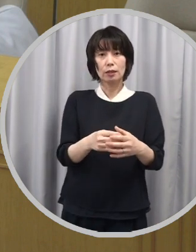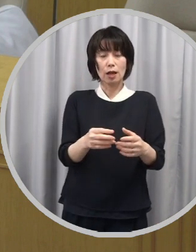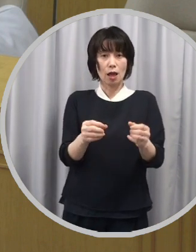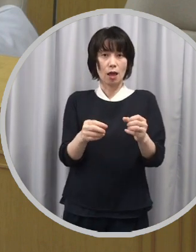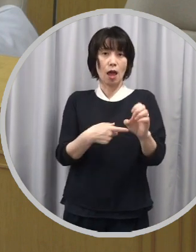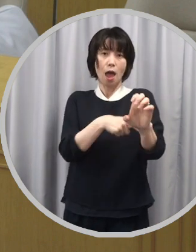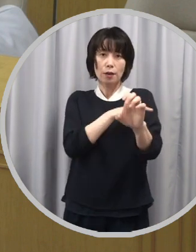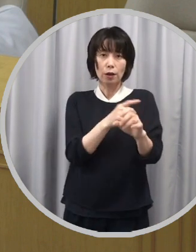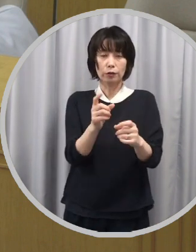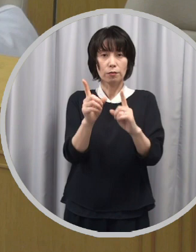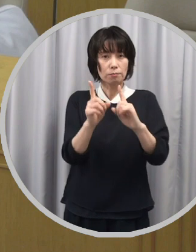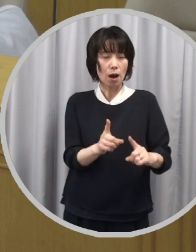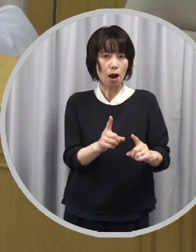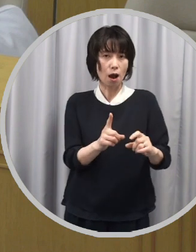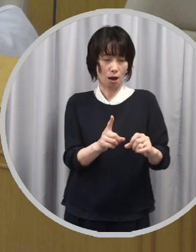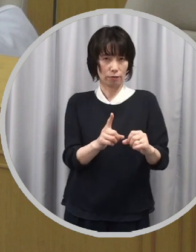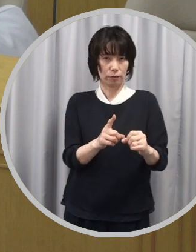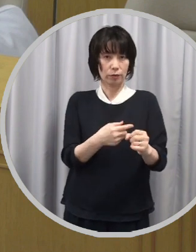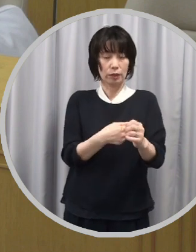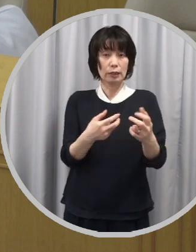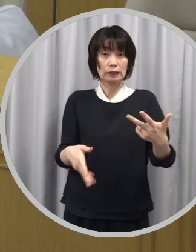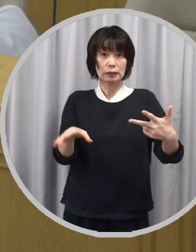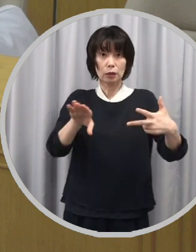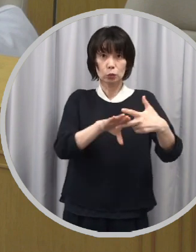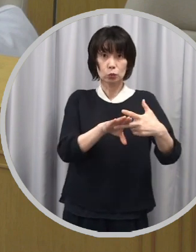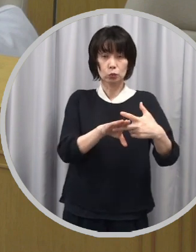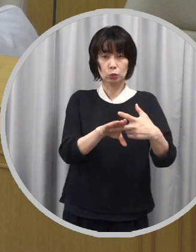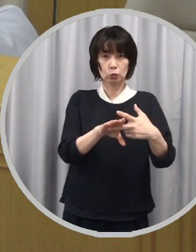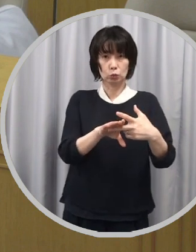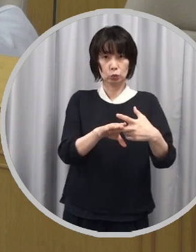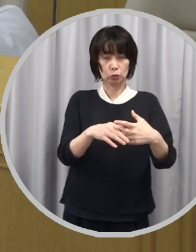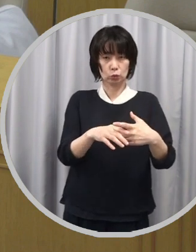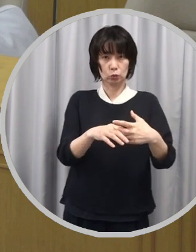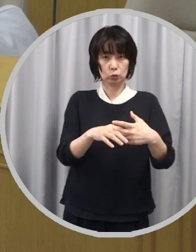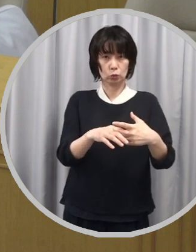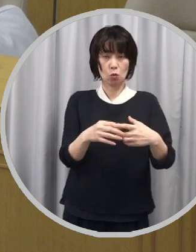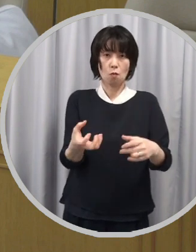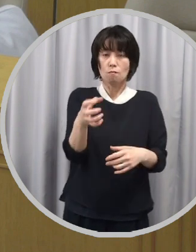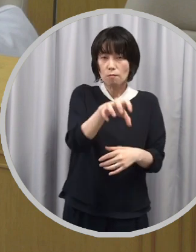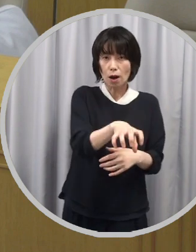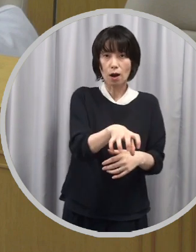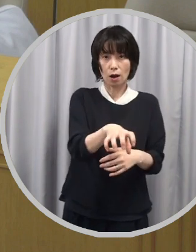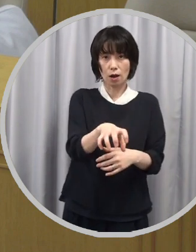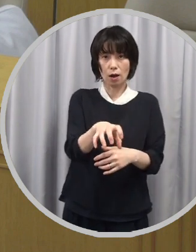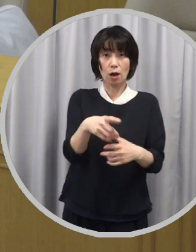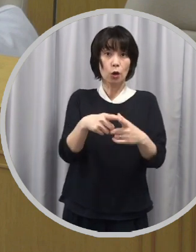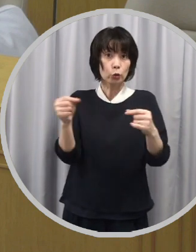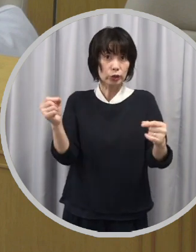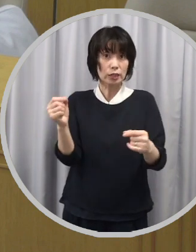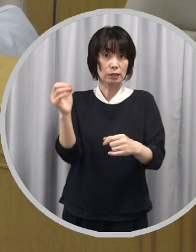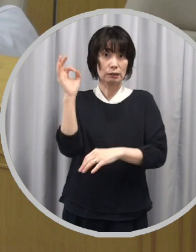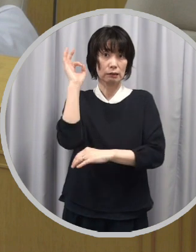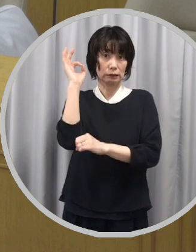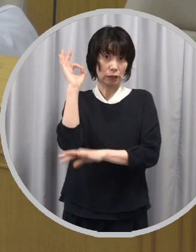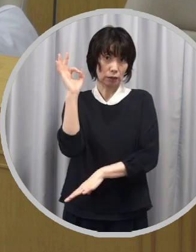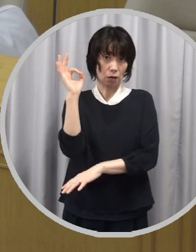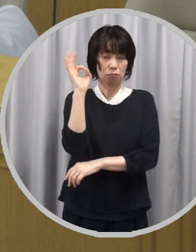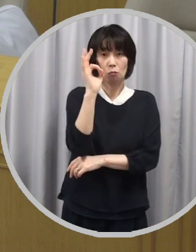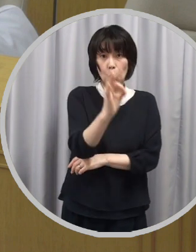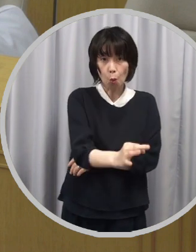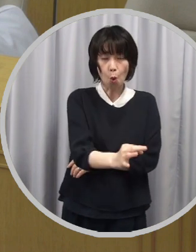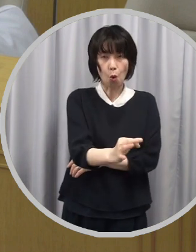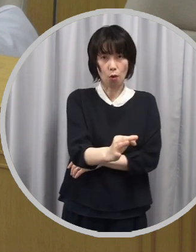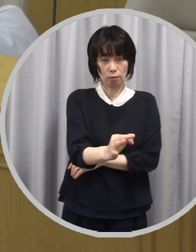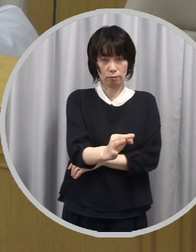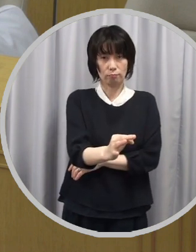ー施設の導入を国が財源的にも後押しすることとなり、石狩市がこれら